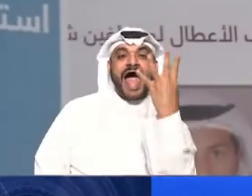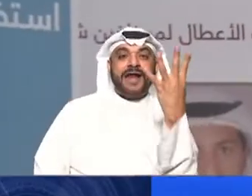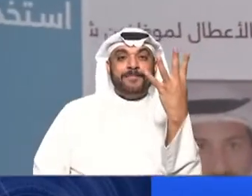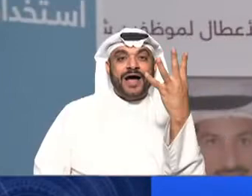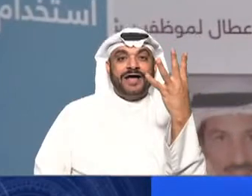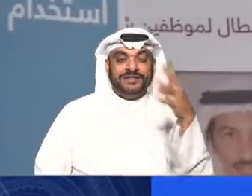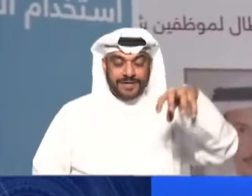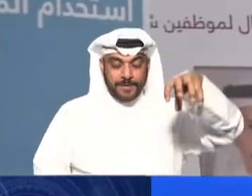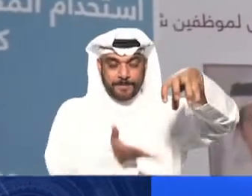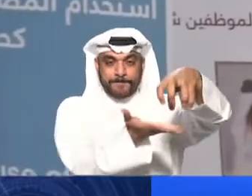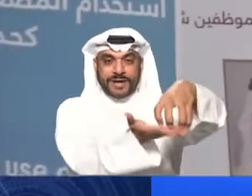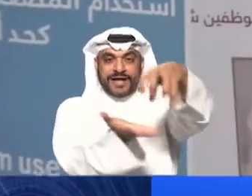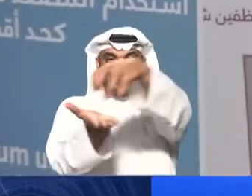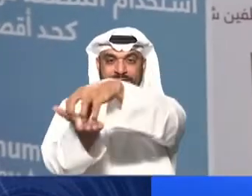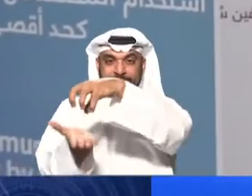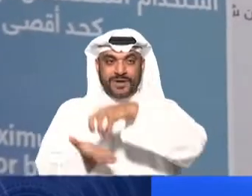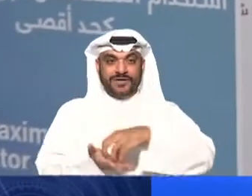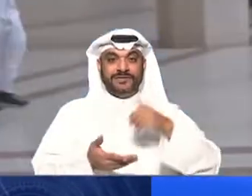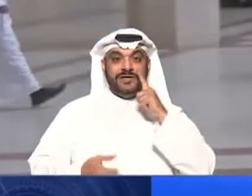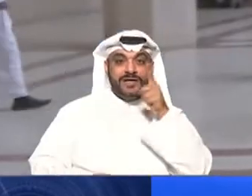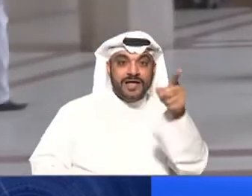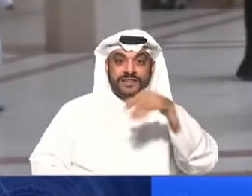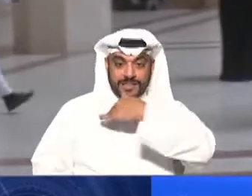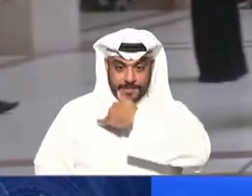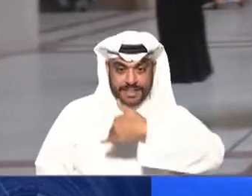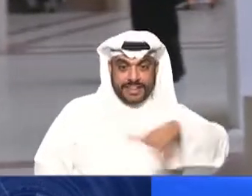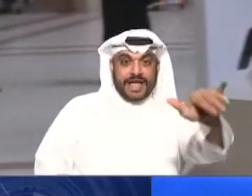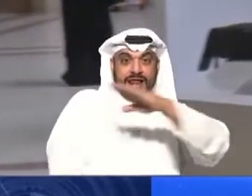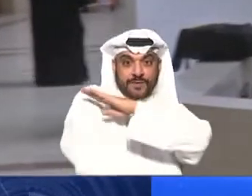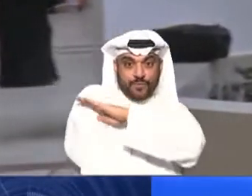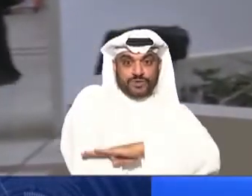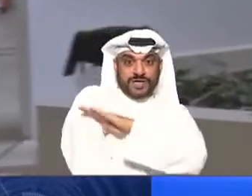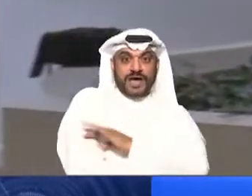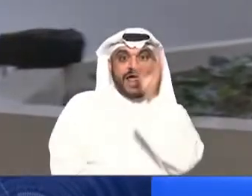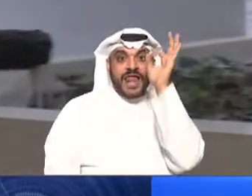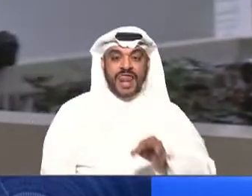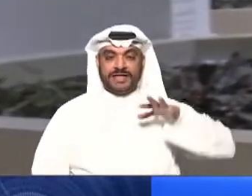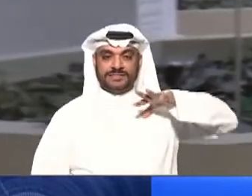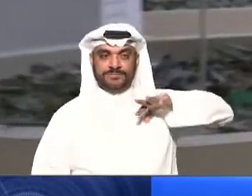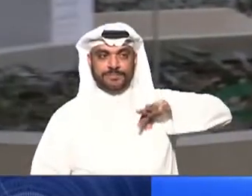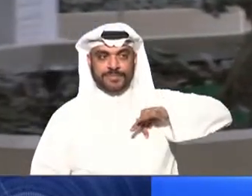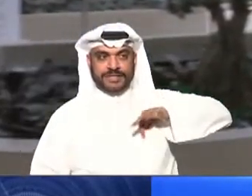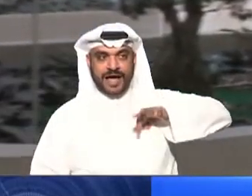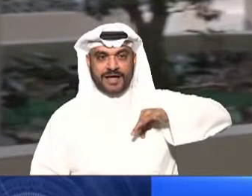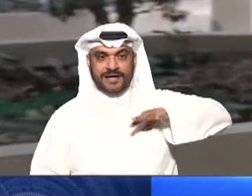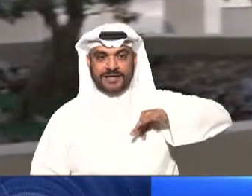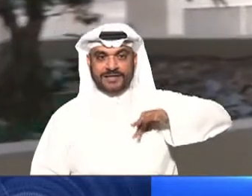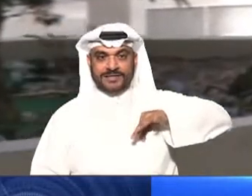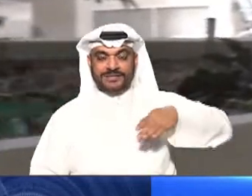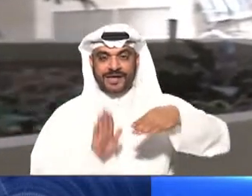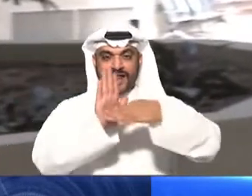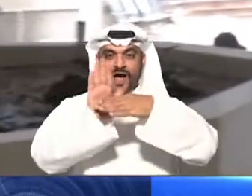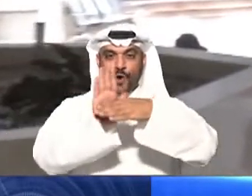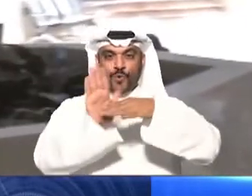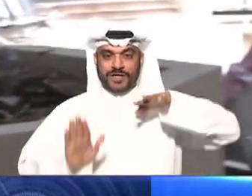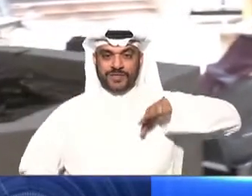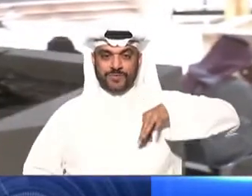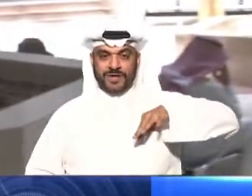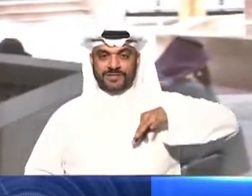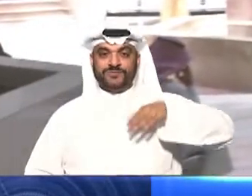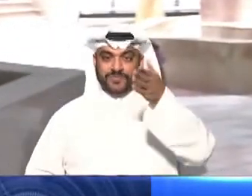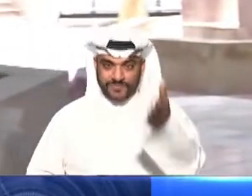الرئيسي متاح لمن لديه بطاقة الوزارة، ومن ثم يتم من خلال المراكز الأربعة اللي عند